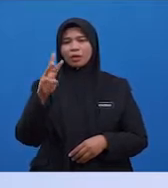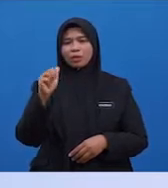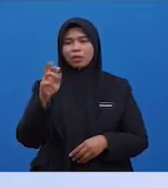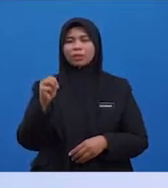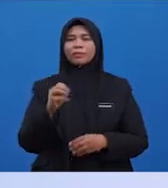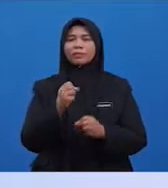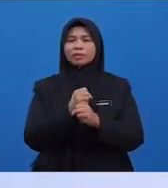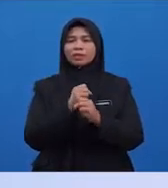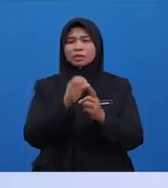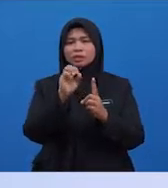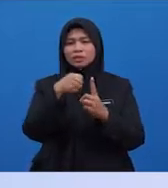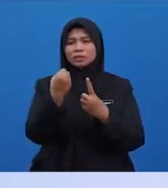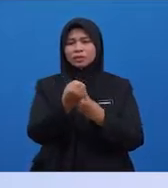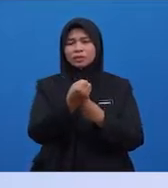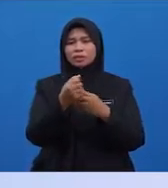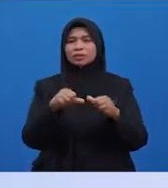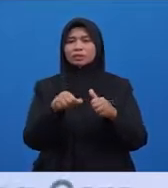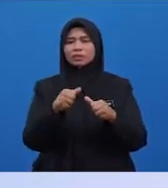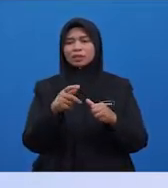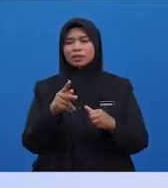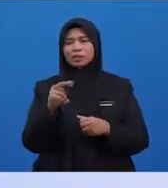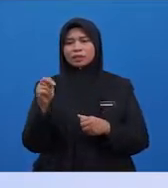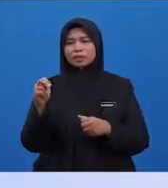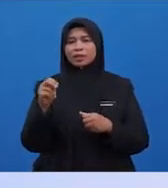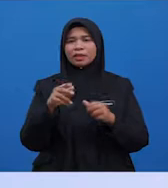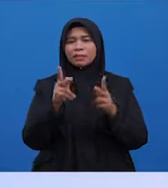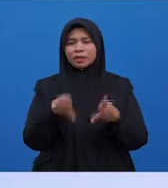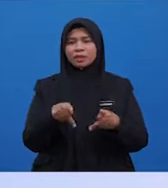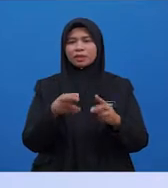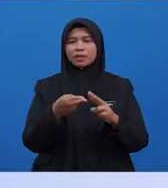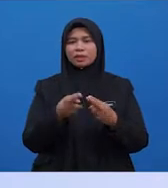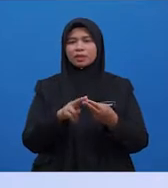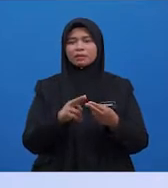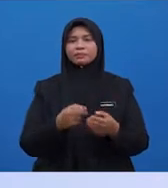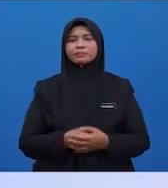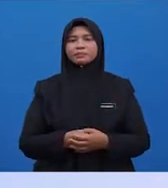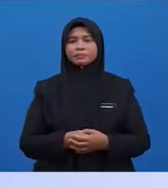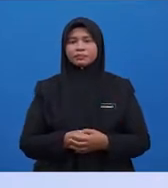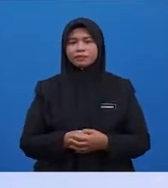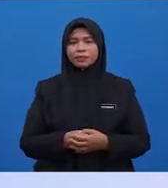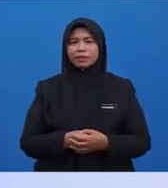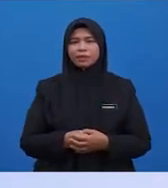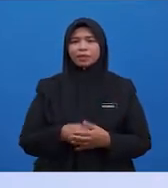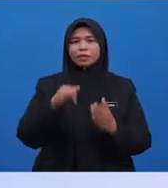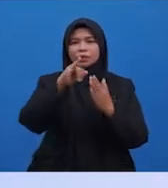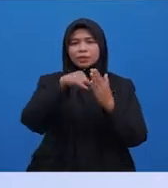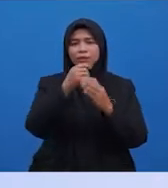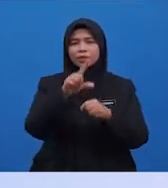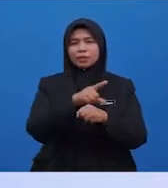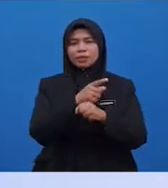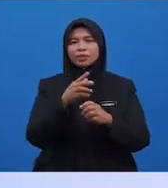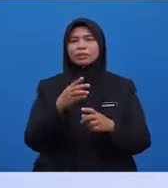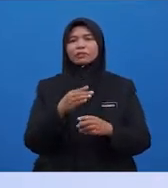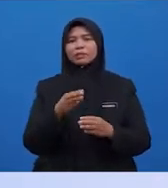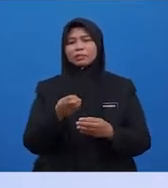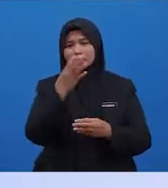saintis, pelajar, rakan dan pembimbing cara. Pendidik, jurulatih